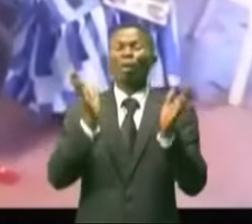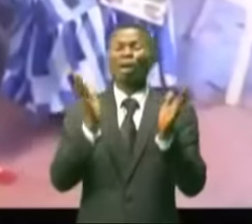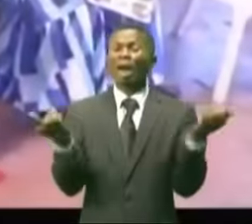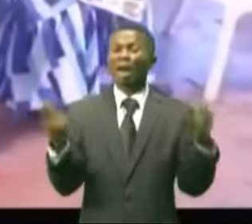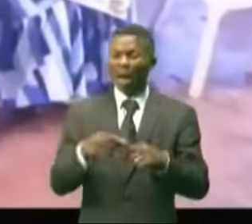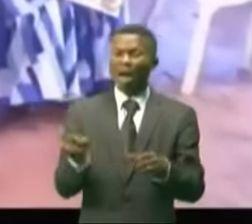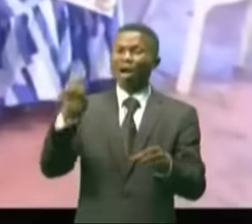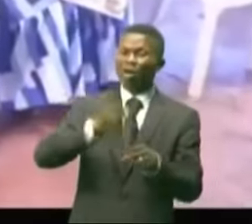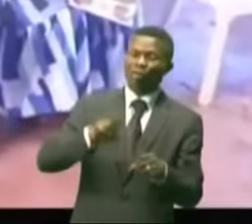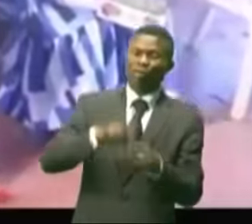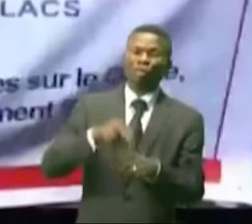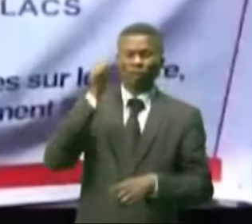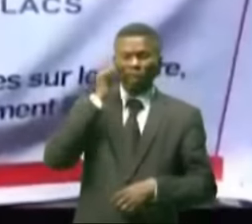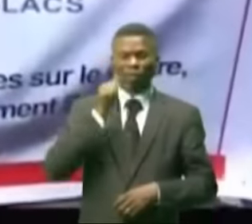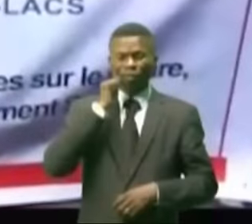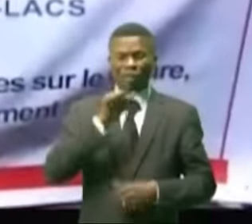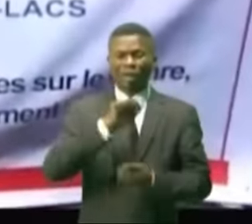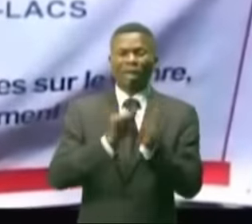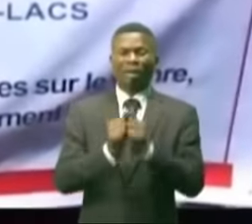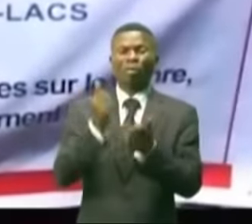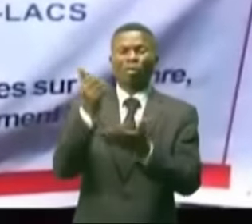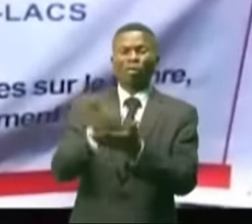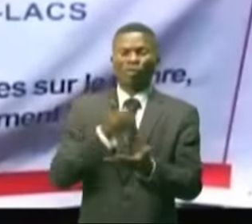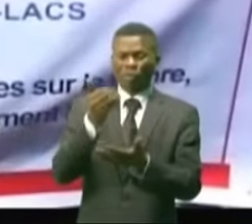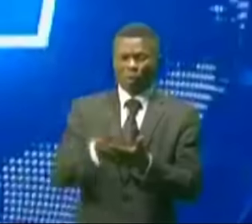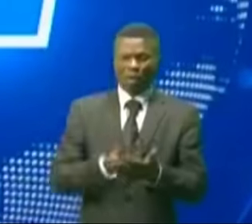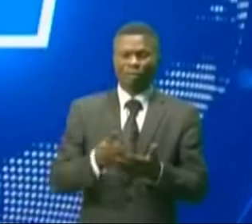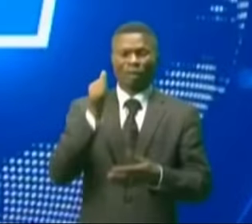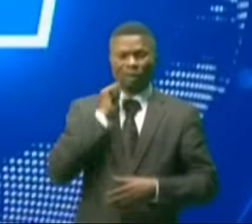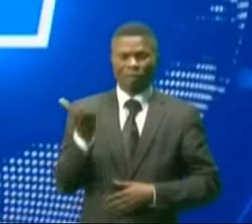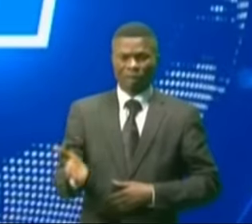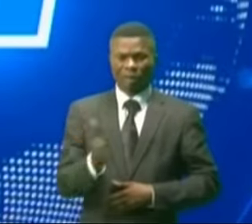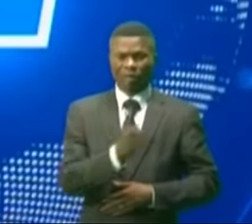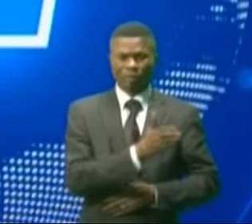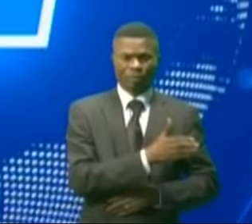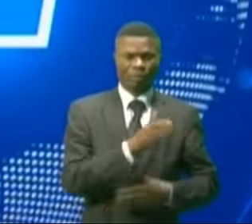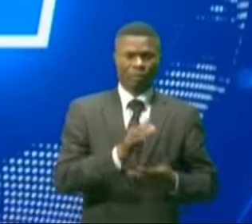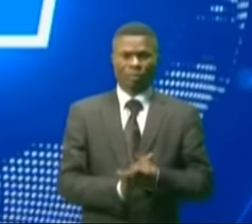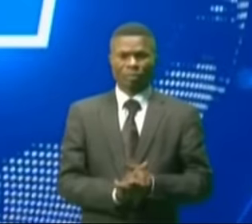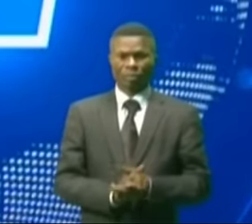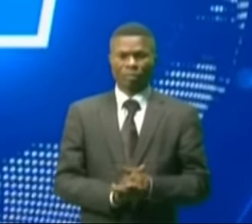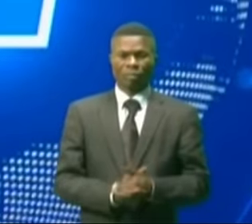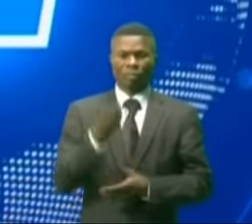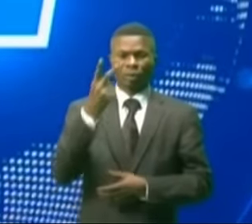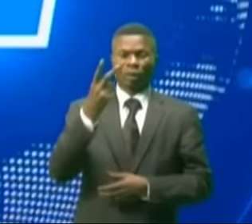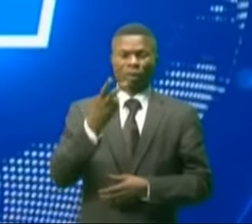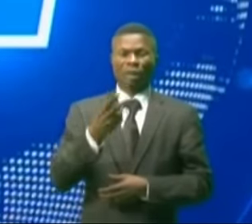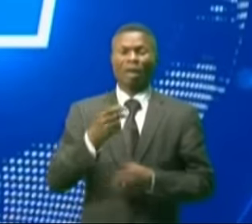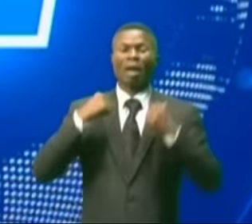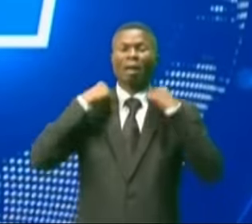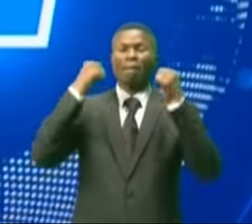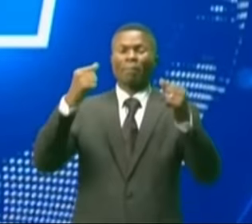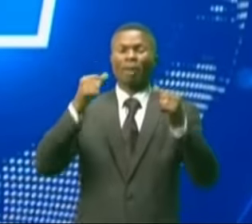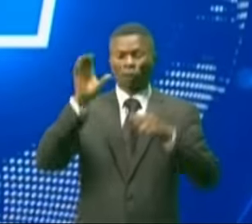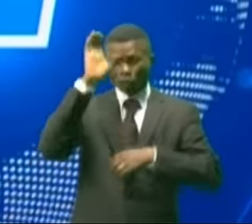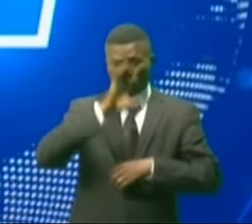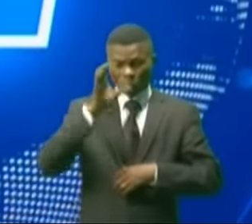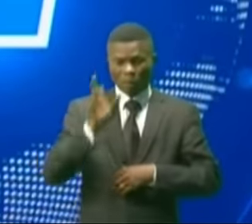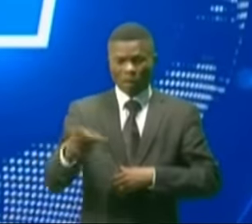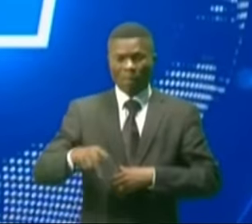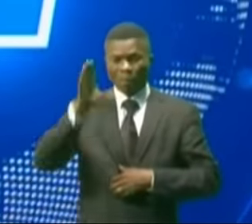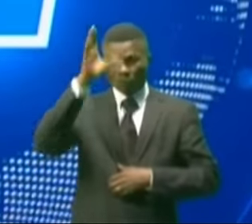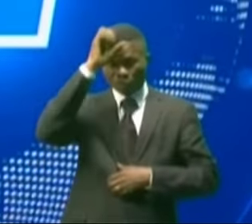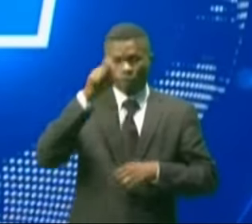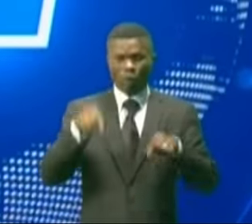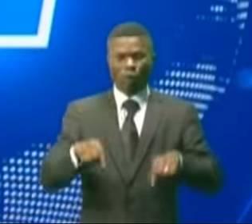basées sur le genre, les abus, exploitation et harcèlement sexuel. Deux criminels recherchés dans la province du Kwilu